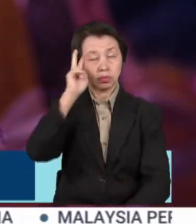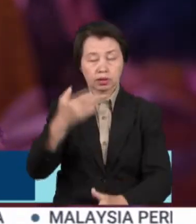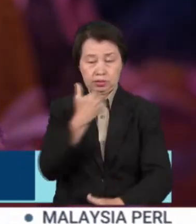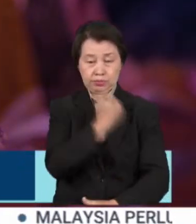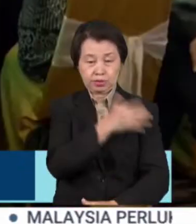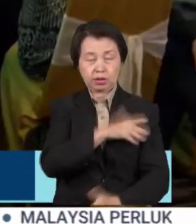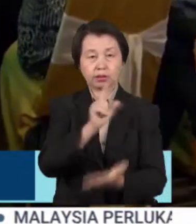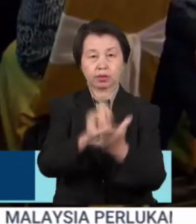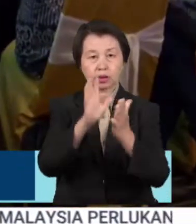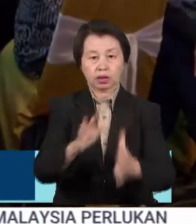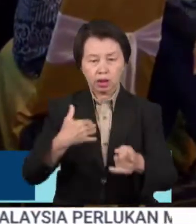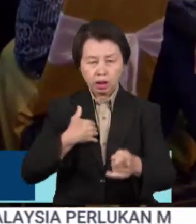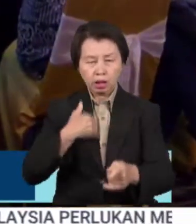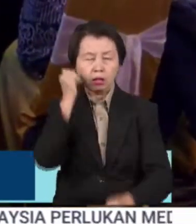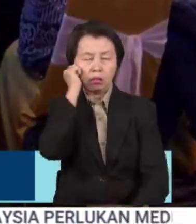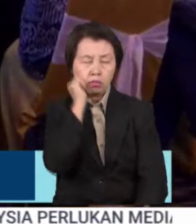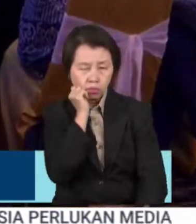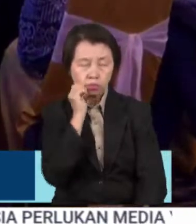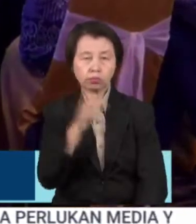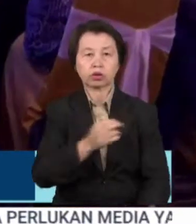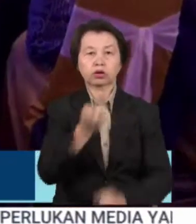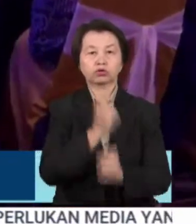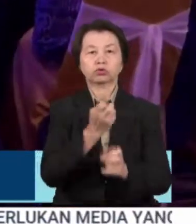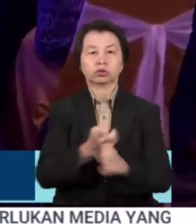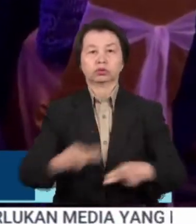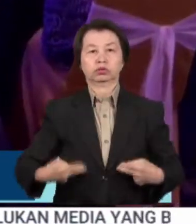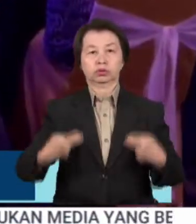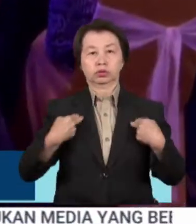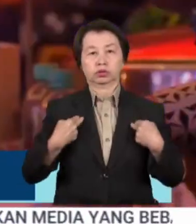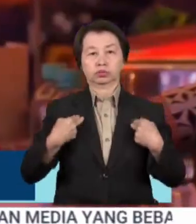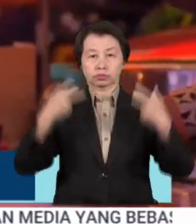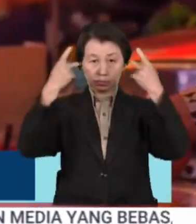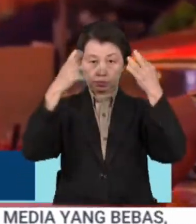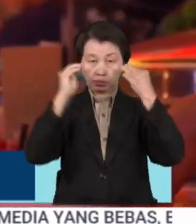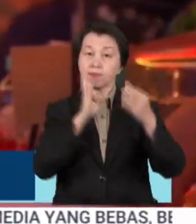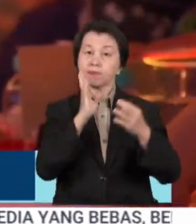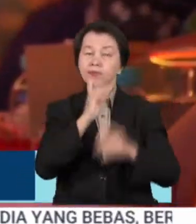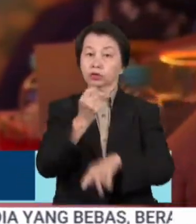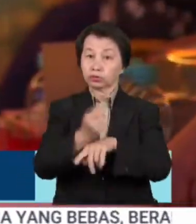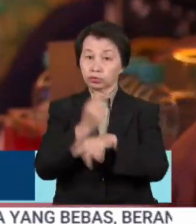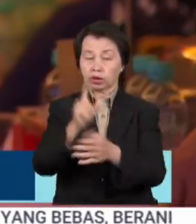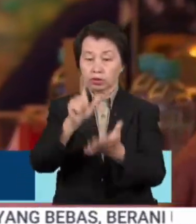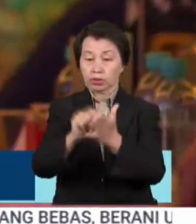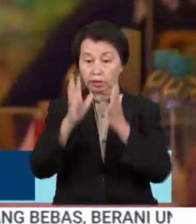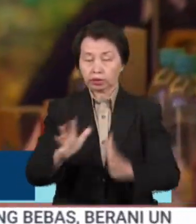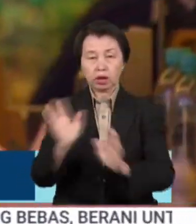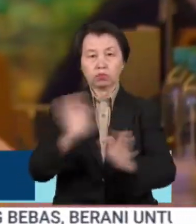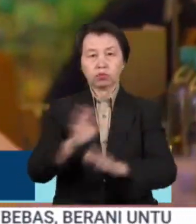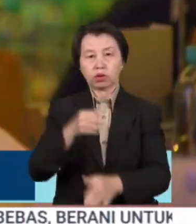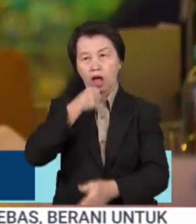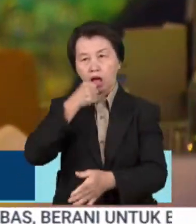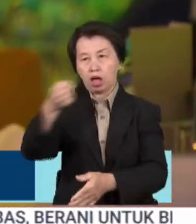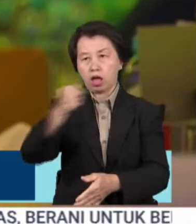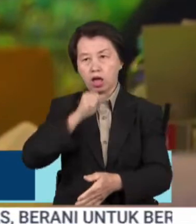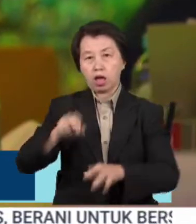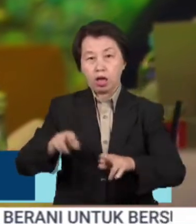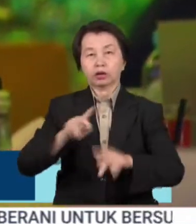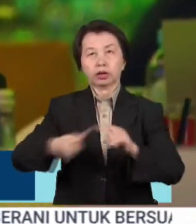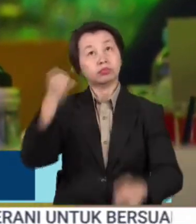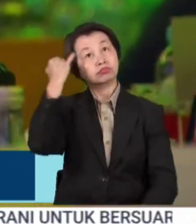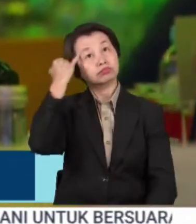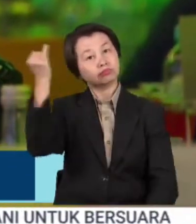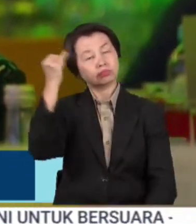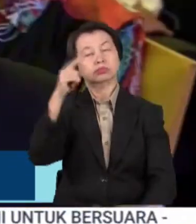yang berdepan keuzuran dan kesukaran hidup. Menurut Perdana Menteri, tugas wartawan bukan hanya merakam tetapi pencetus